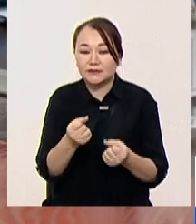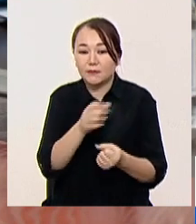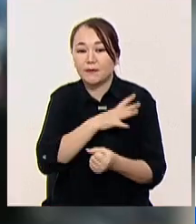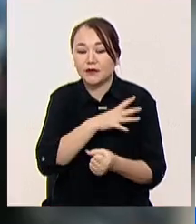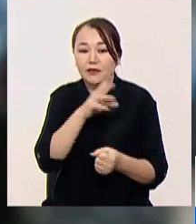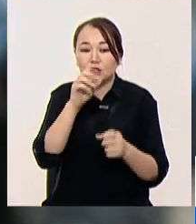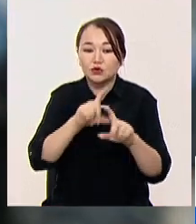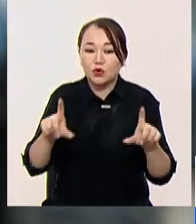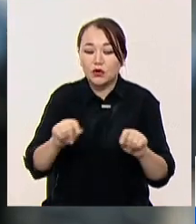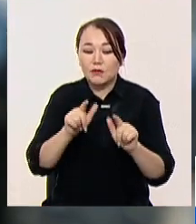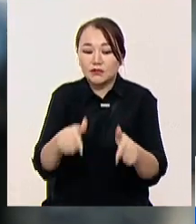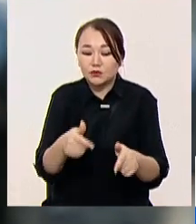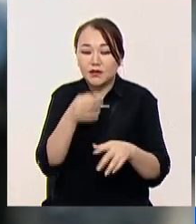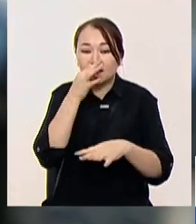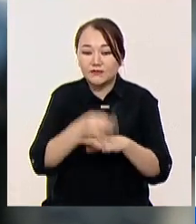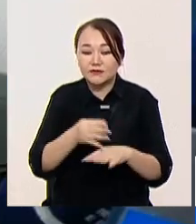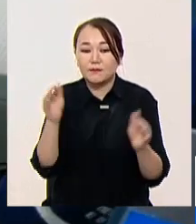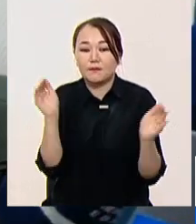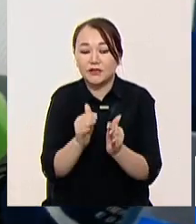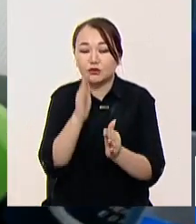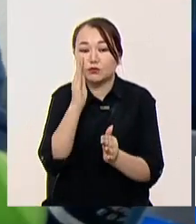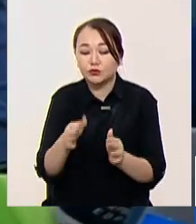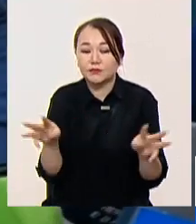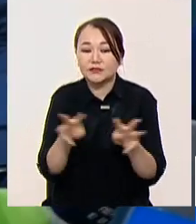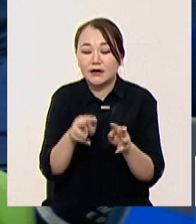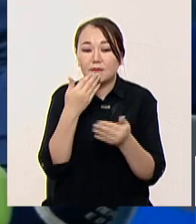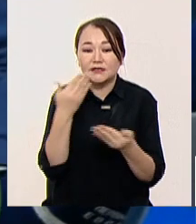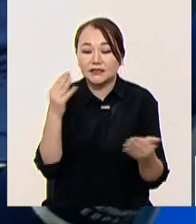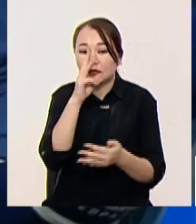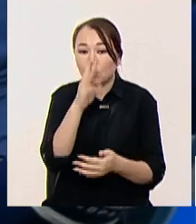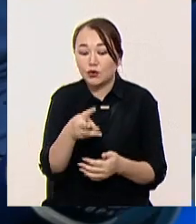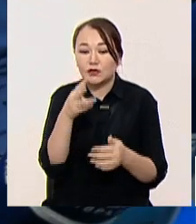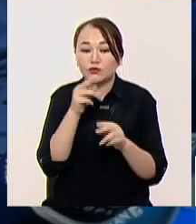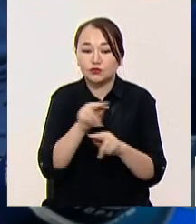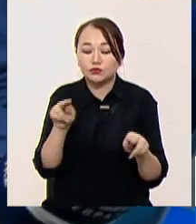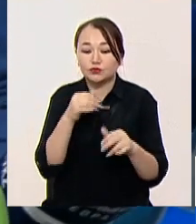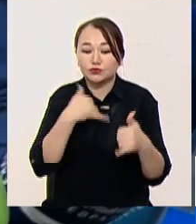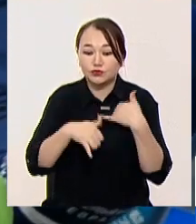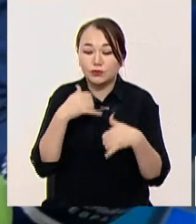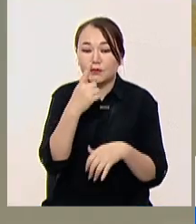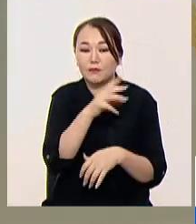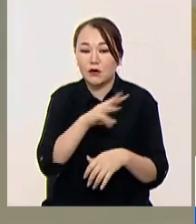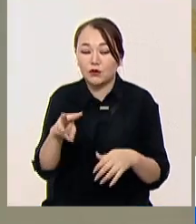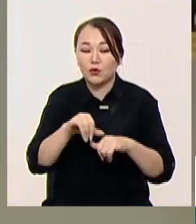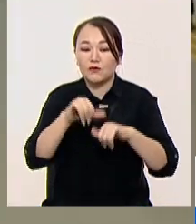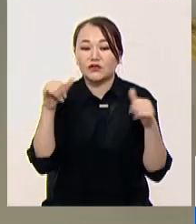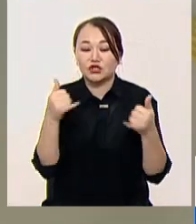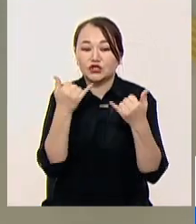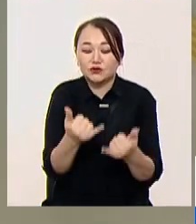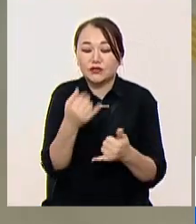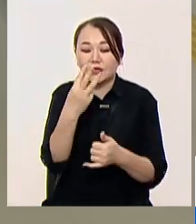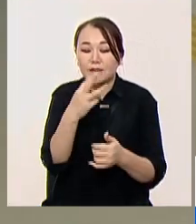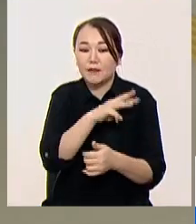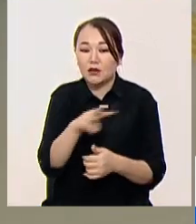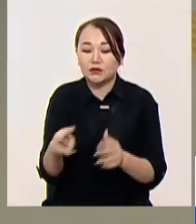білім ұяларына түскен жүктемені азайтамыз деген министр соңғы 3 жылдың ішінде тәлімгерлер саны 1 миллионға өсіп, бүгінде